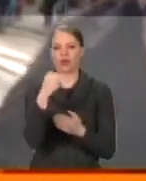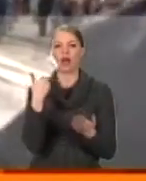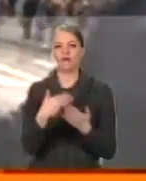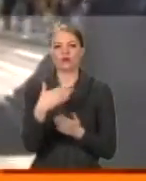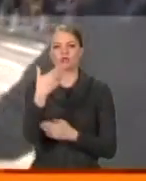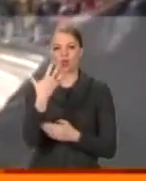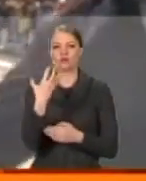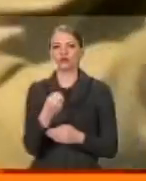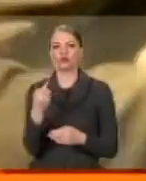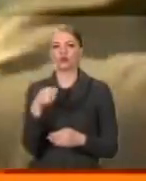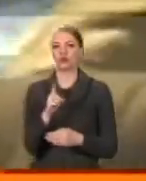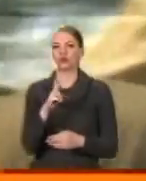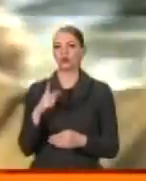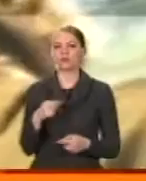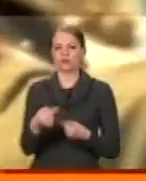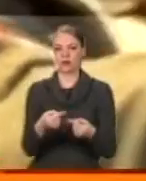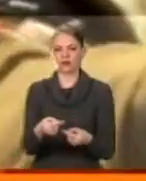знам'я несе, то що правнук.